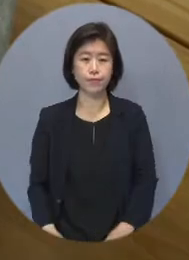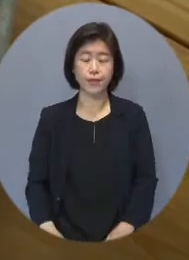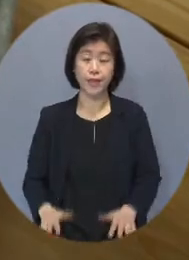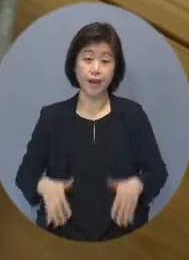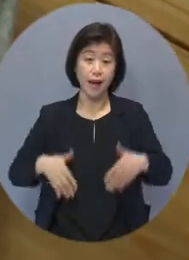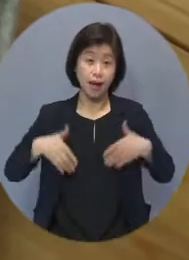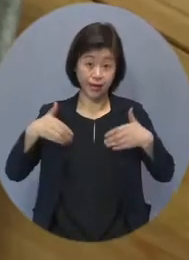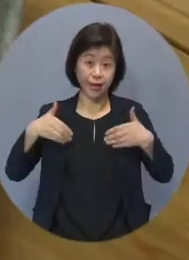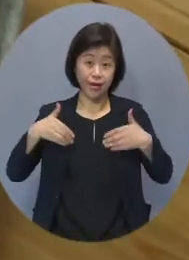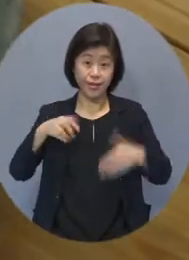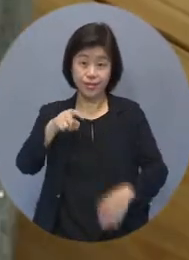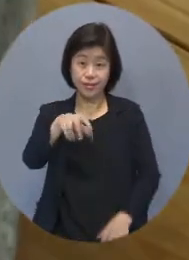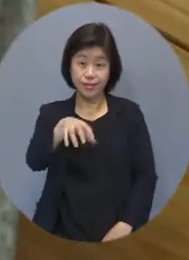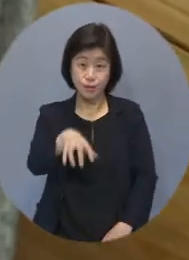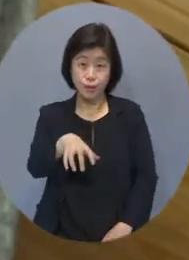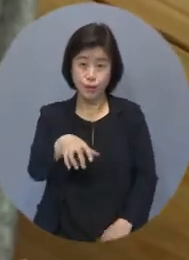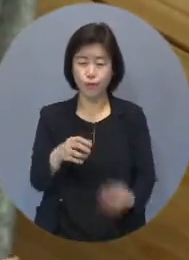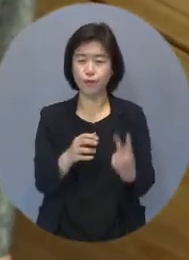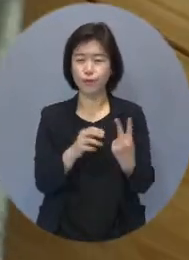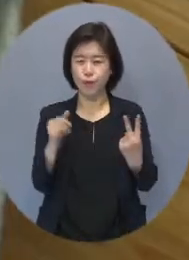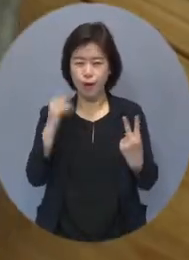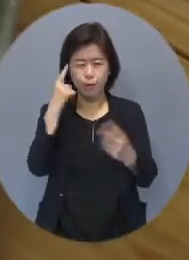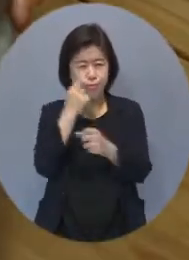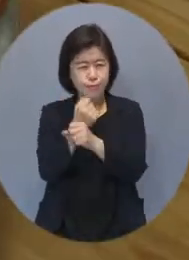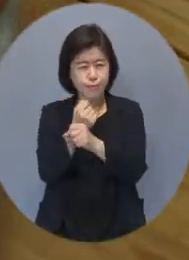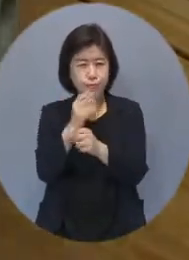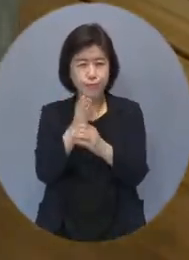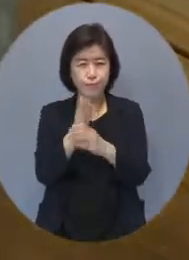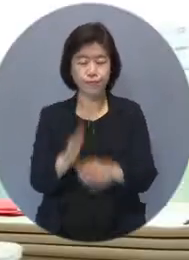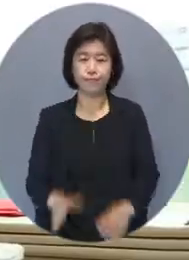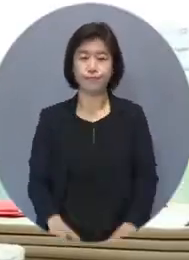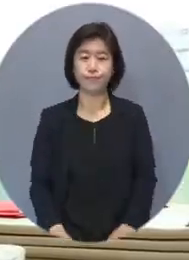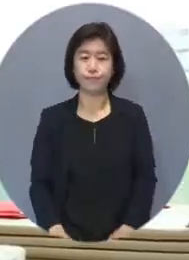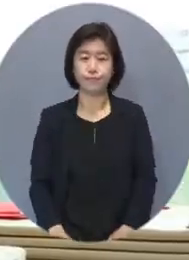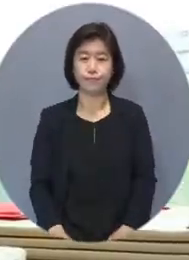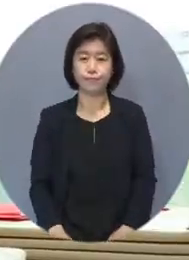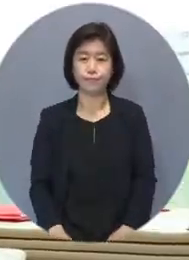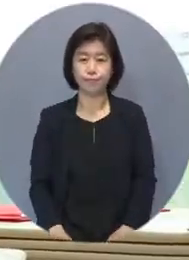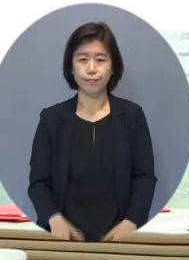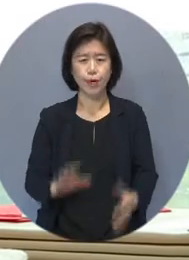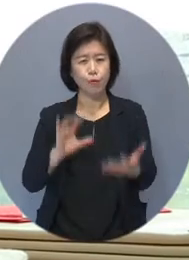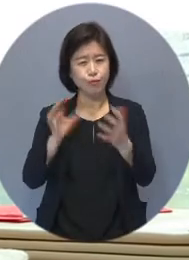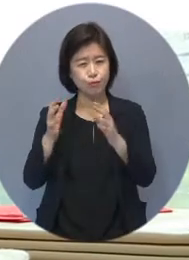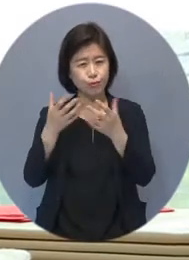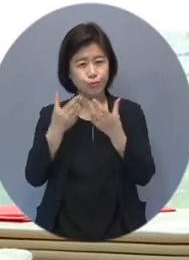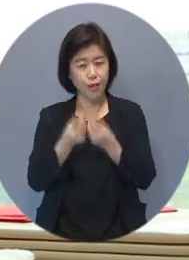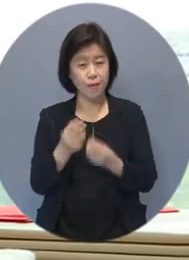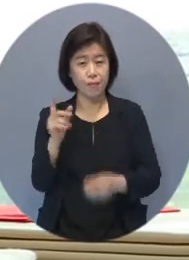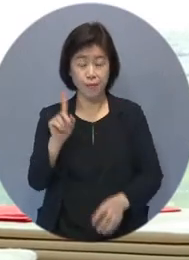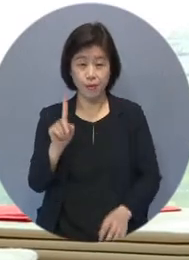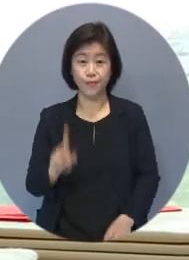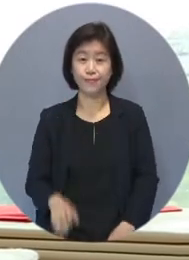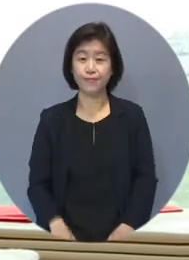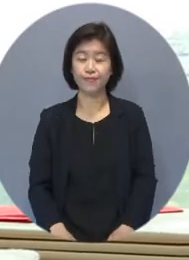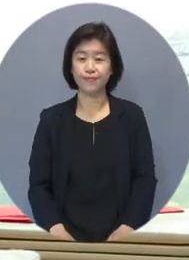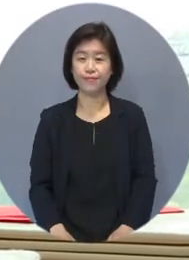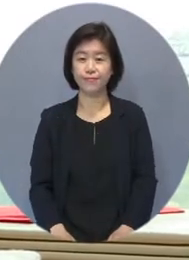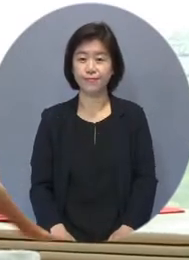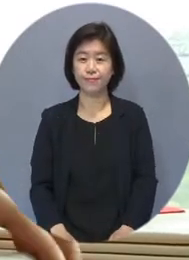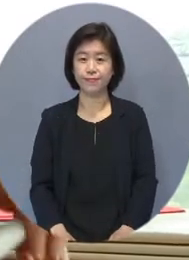공간에서 머리를 맞대고 회의 중인 두 사람. 과연 어떤 작업이 이루어지고 있는 걸까요?